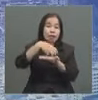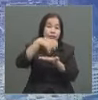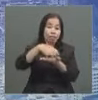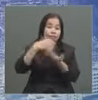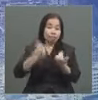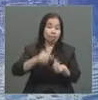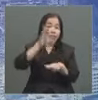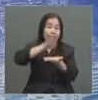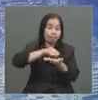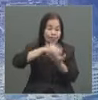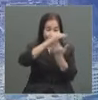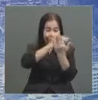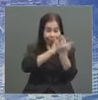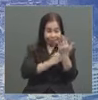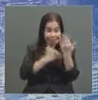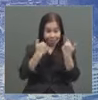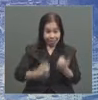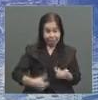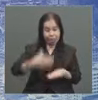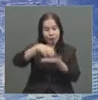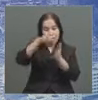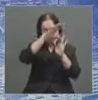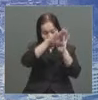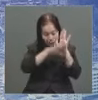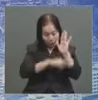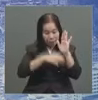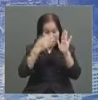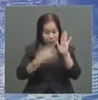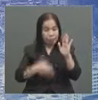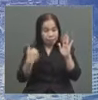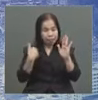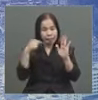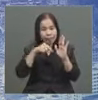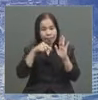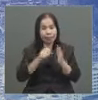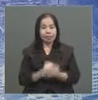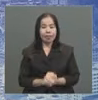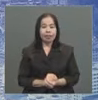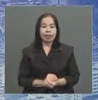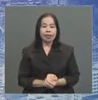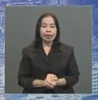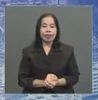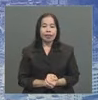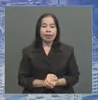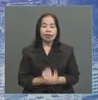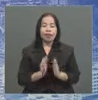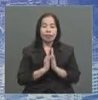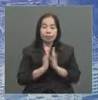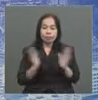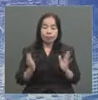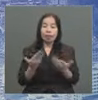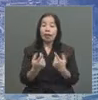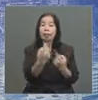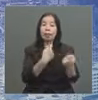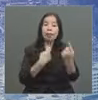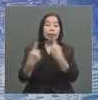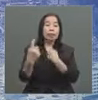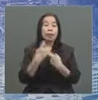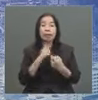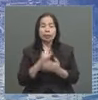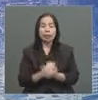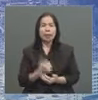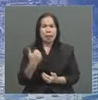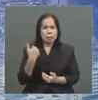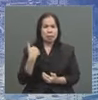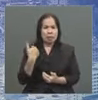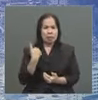ครับโดยประมาณที่เราเสนอเบื้องต้นมีประมาณขนาดนี้นะครับครับผมคงเป็นช่วงเวลาของคำถามนะครับ ค่ะจริงๆมีคำถ